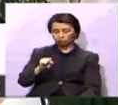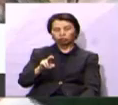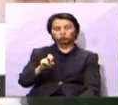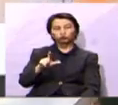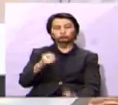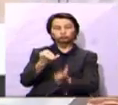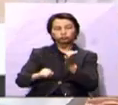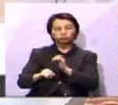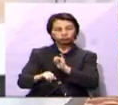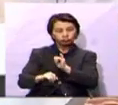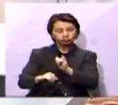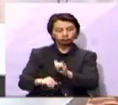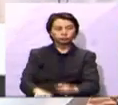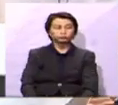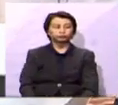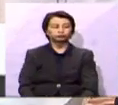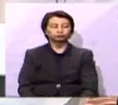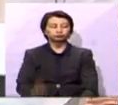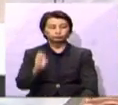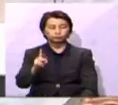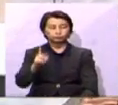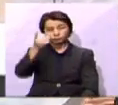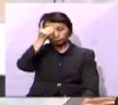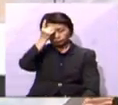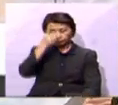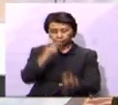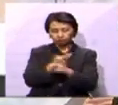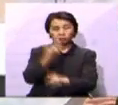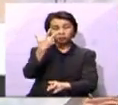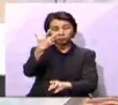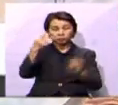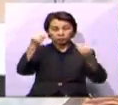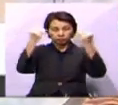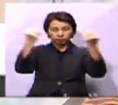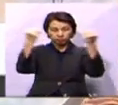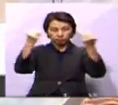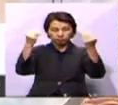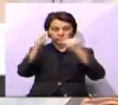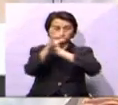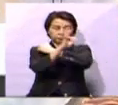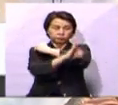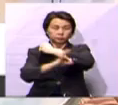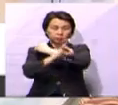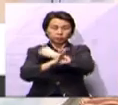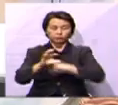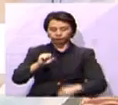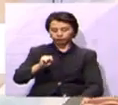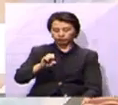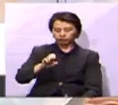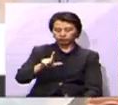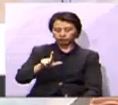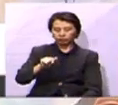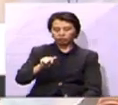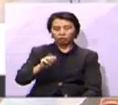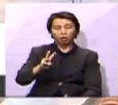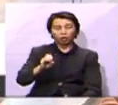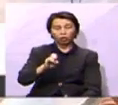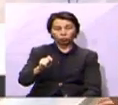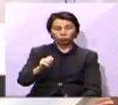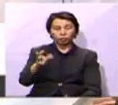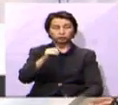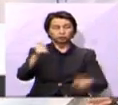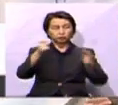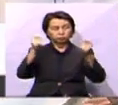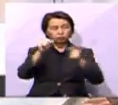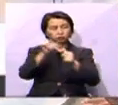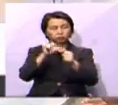wasallam. Baik Datuk, ini merupakan kali ketiga Majlis Negeri Sembilan Berselawat diadakan, ya. Dan sambutan